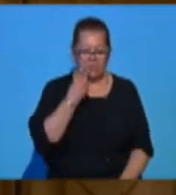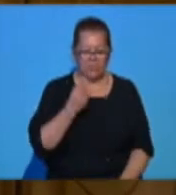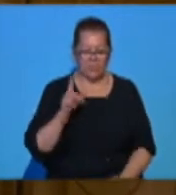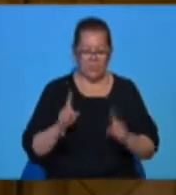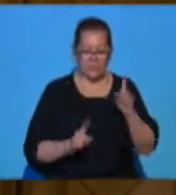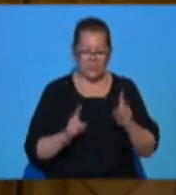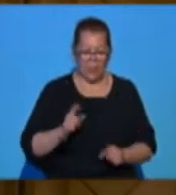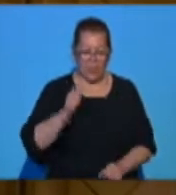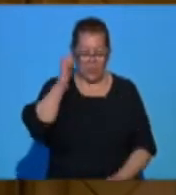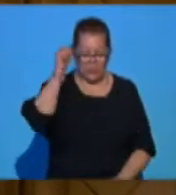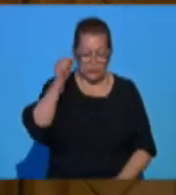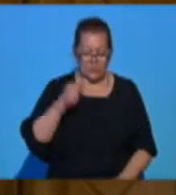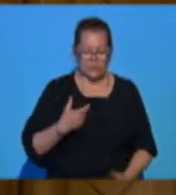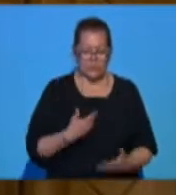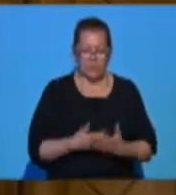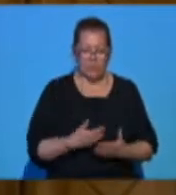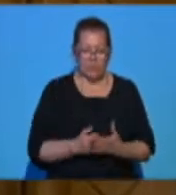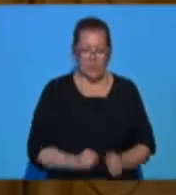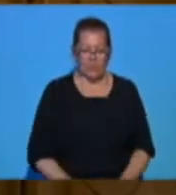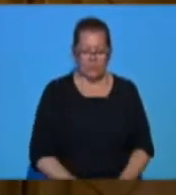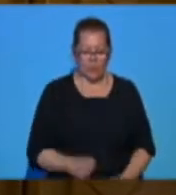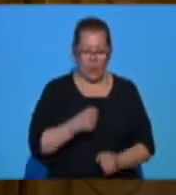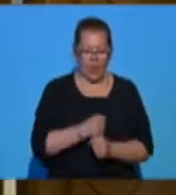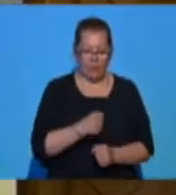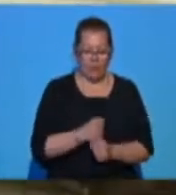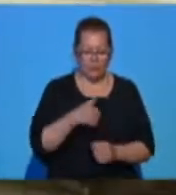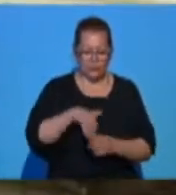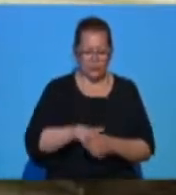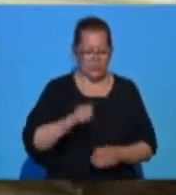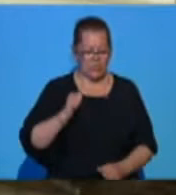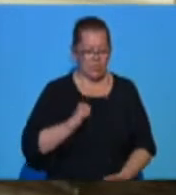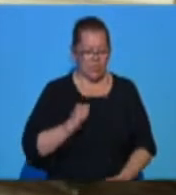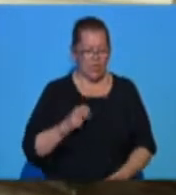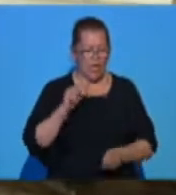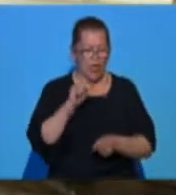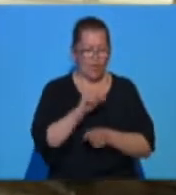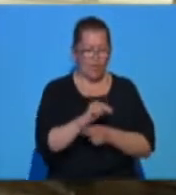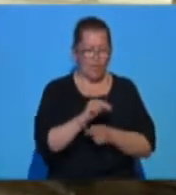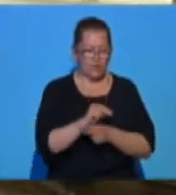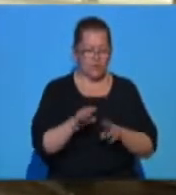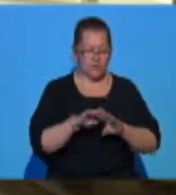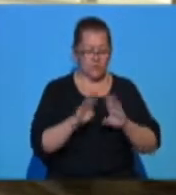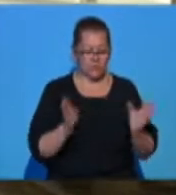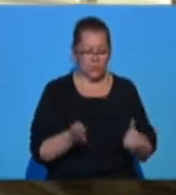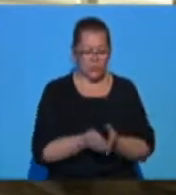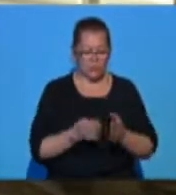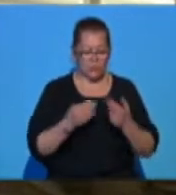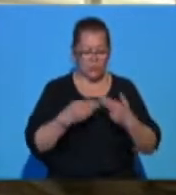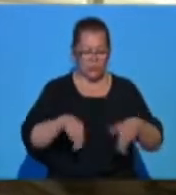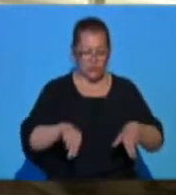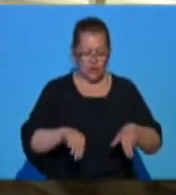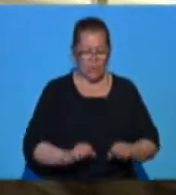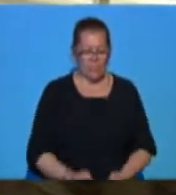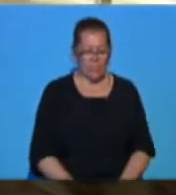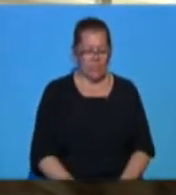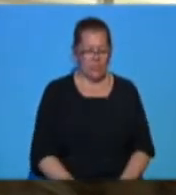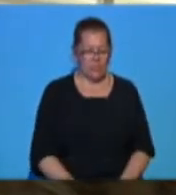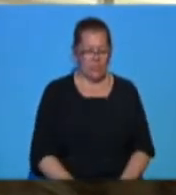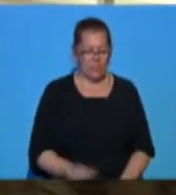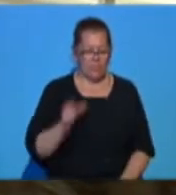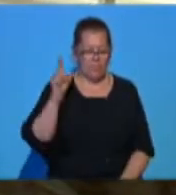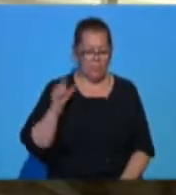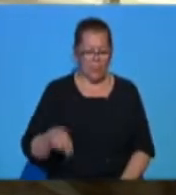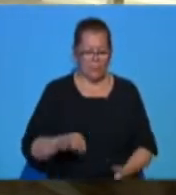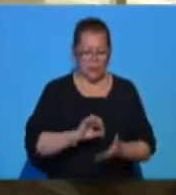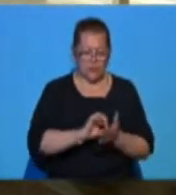și specifice de recrutare în funcție de opțiunea fiecăruia. Au participat toți șomerii indemnizați și neindemnizați, persoane